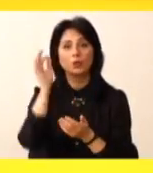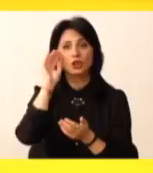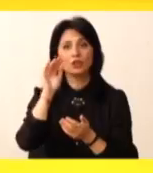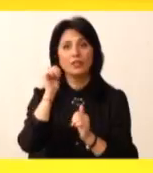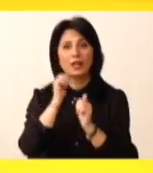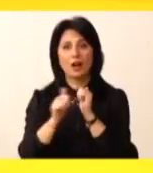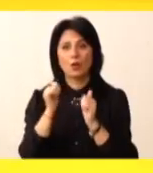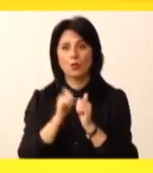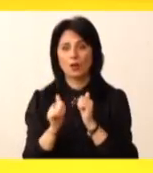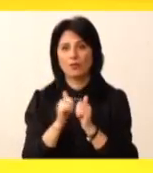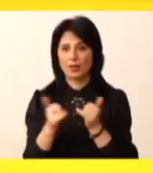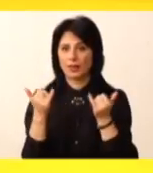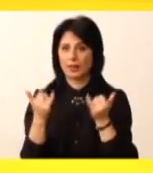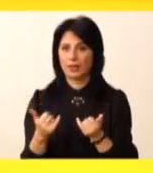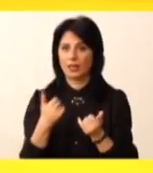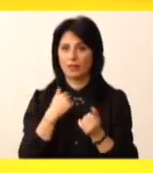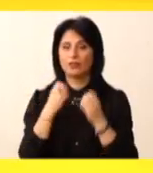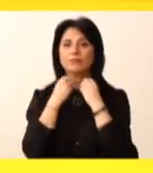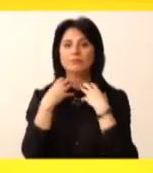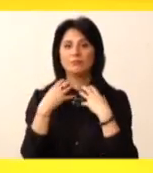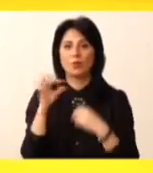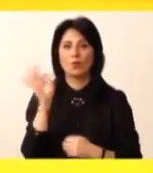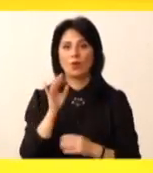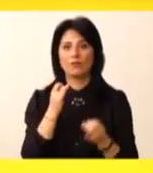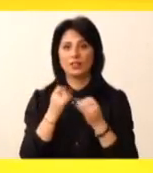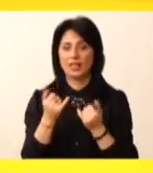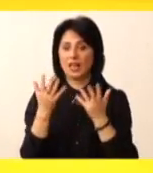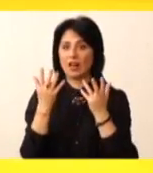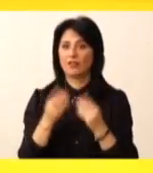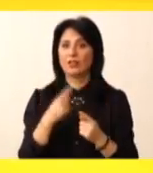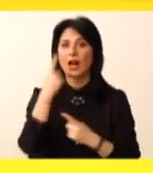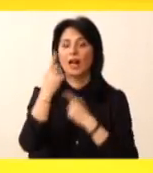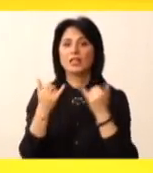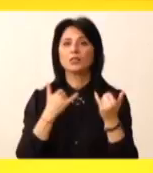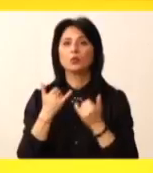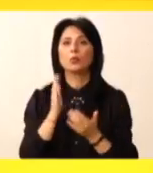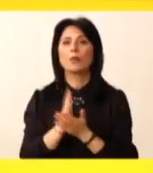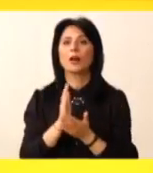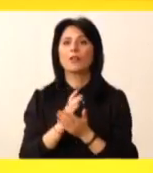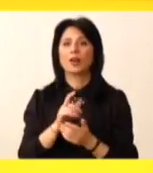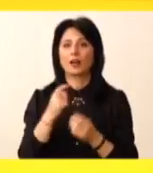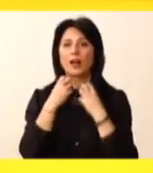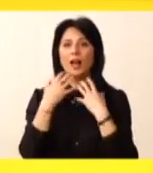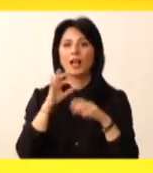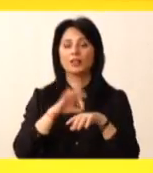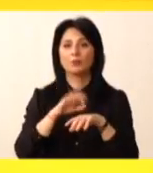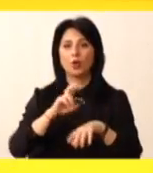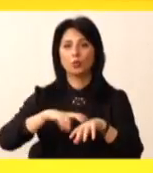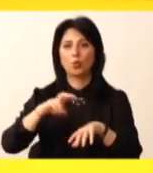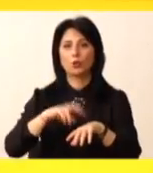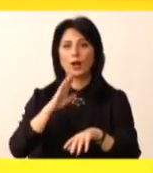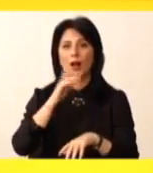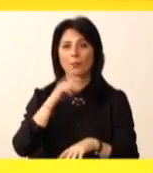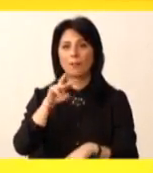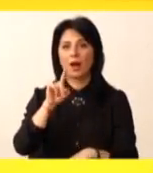შეგახსენებთ რეგულარულად. დღეს ჩვენ ფარისებრ ჯირკვალზე ვსაუბრობთ და დღევანდელი ჩვენი გადაცემის სტუმარი გახლავთ ენდოკრინოლოგი, მედიცინის დოქტორი,